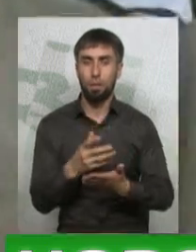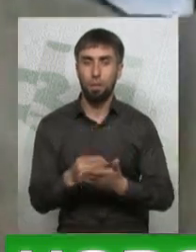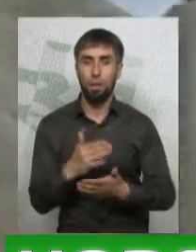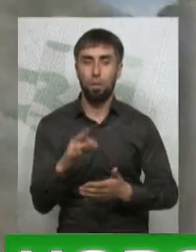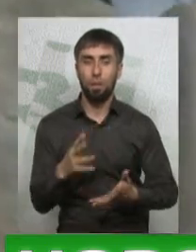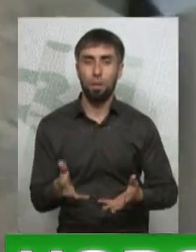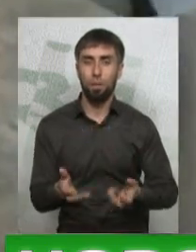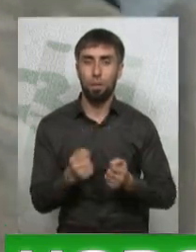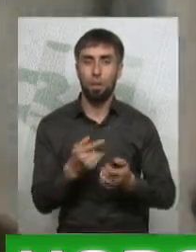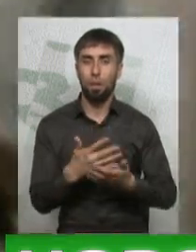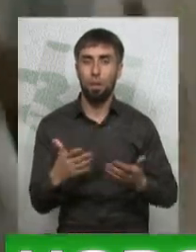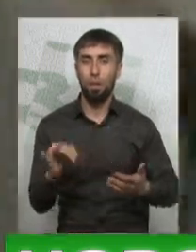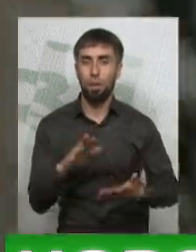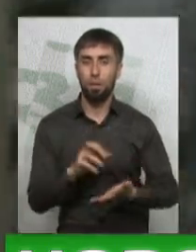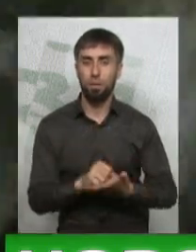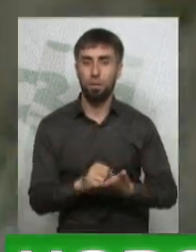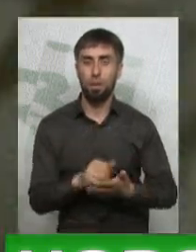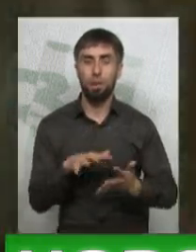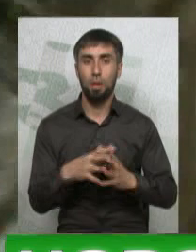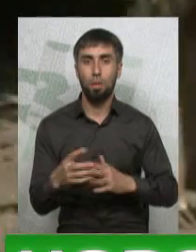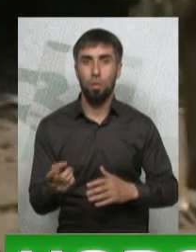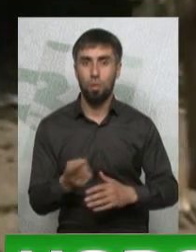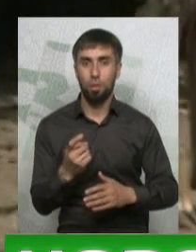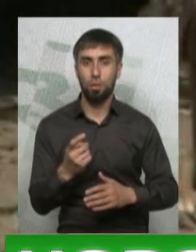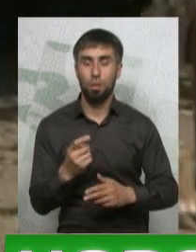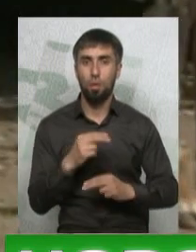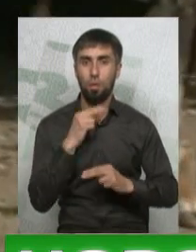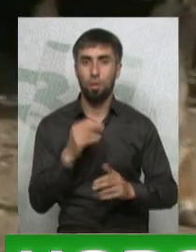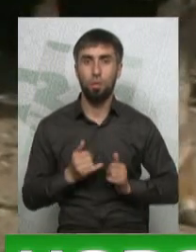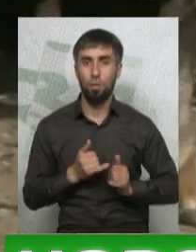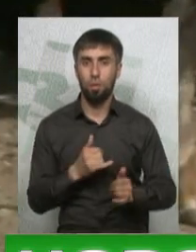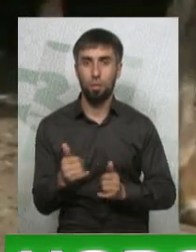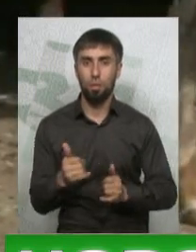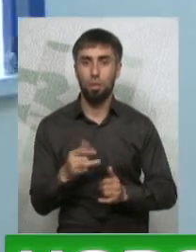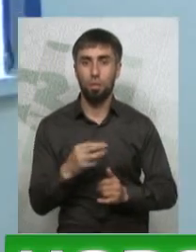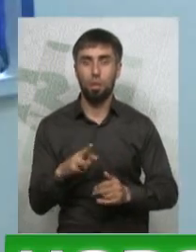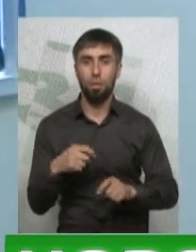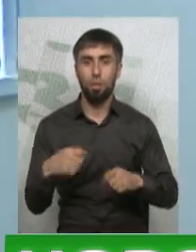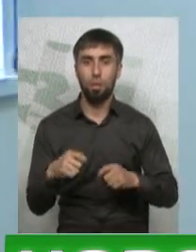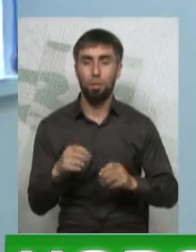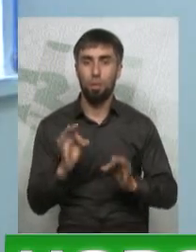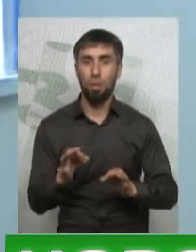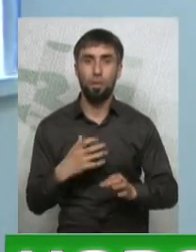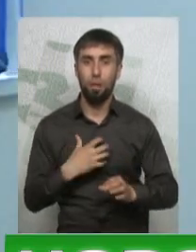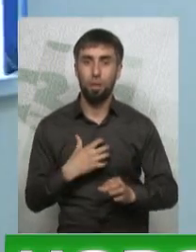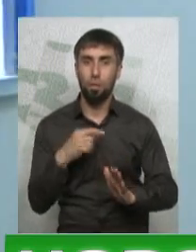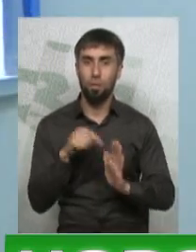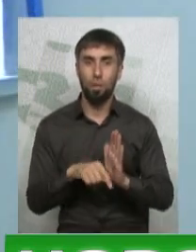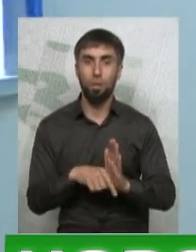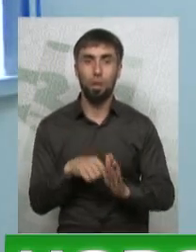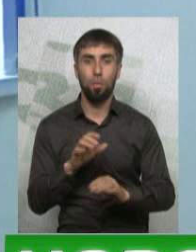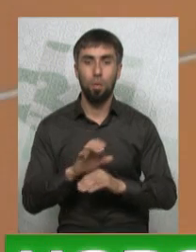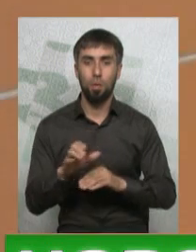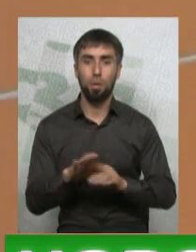Фонд поддерживает разные виды деятельности: сельское хозяйство, оказание услуг, розничная торговля. Правда, в приоритете внутреннее